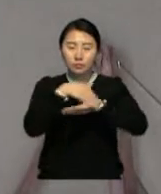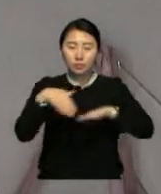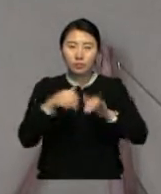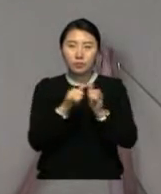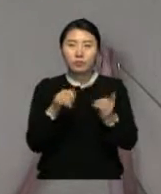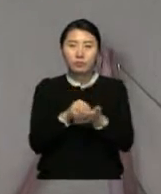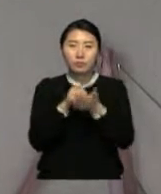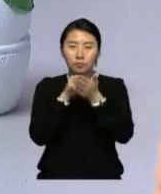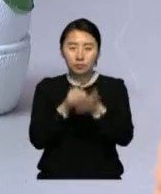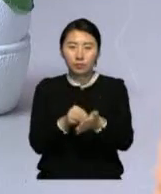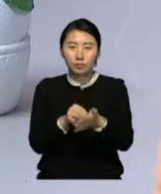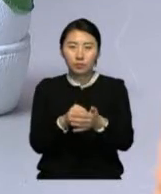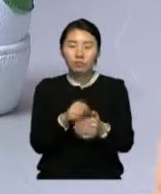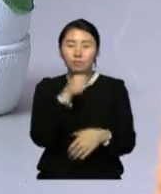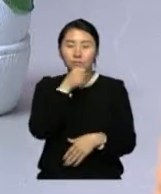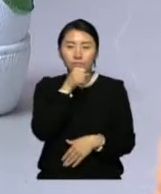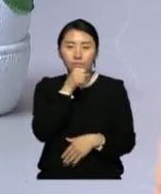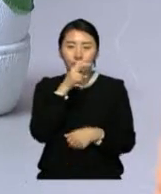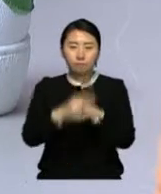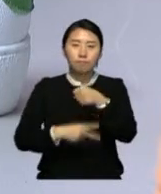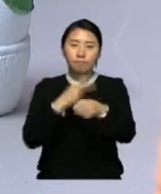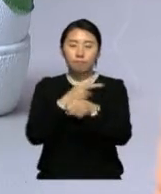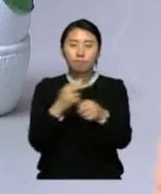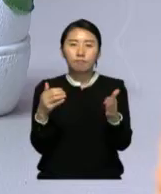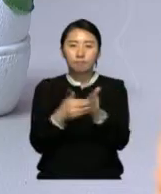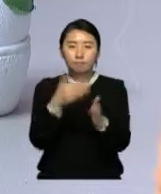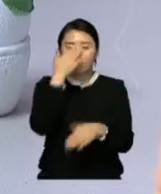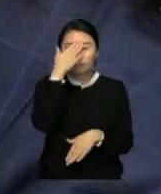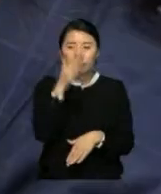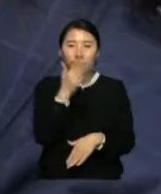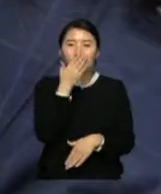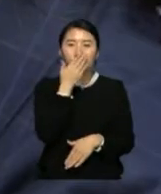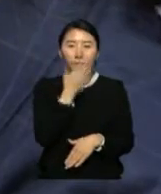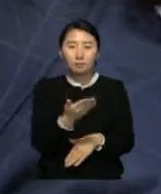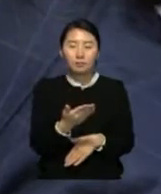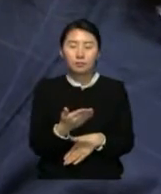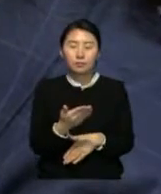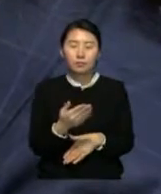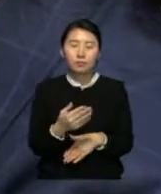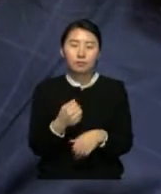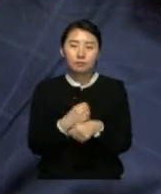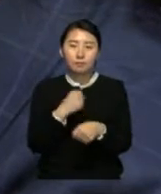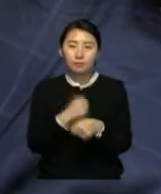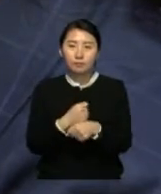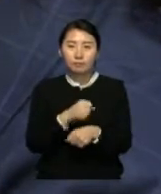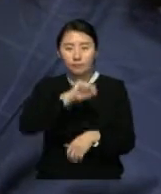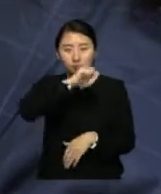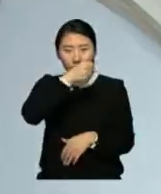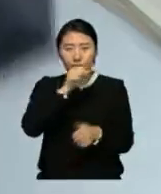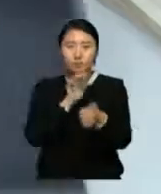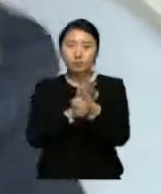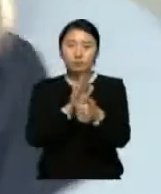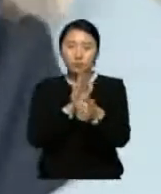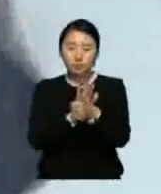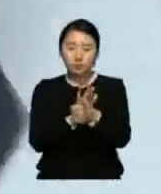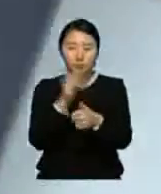디자이너들의 입주는 성과에 따라 최대 2년까지 무료로 가능합니다. 경기도와 양주시가 예산을